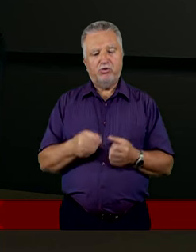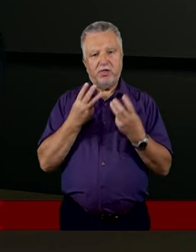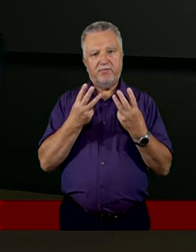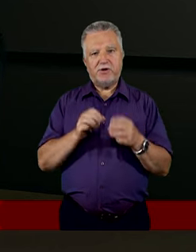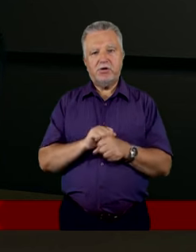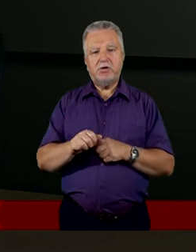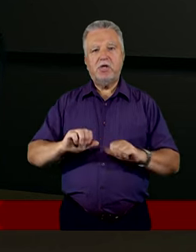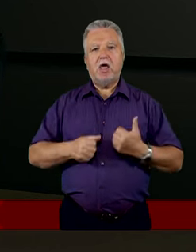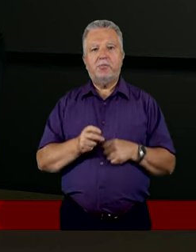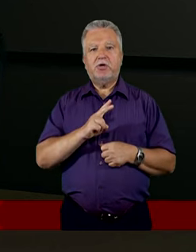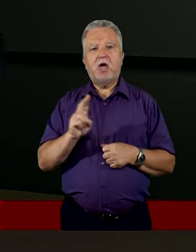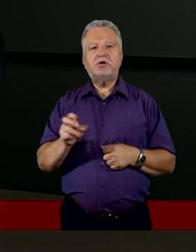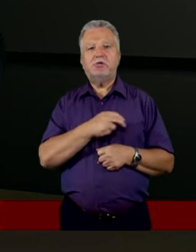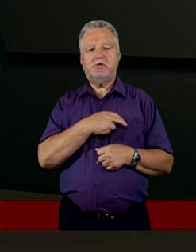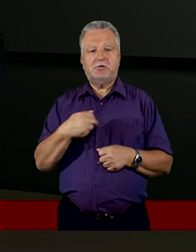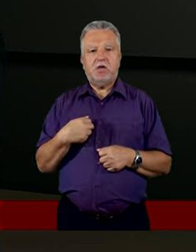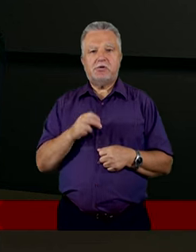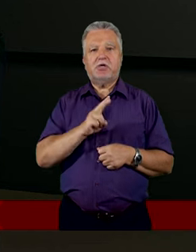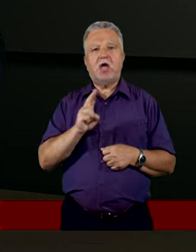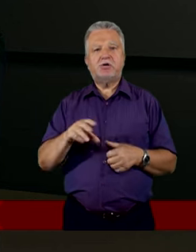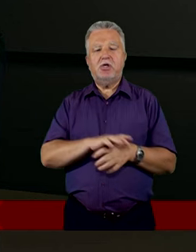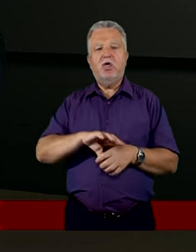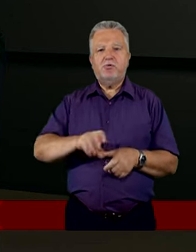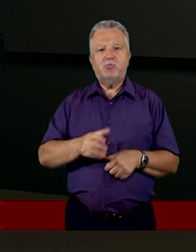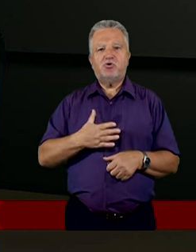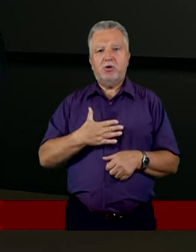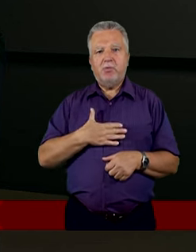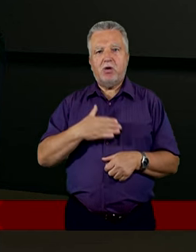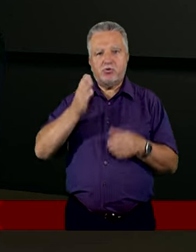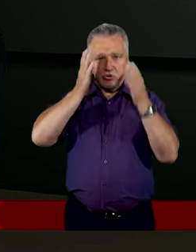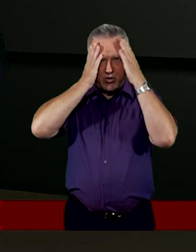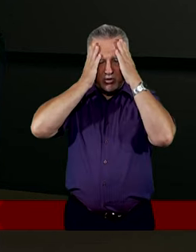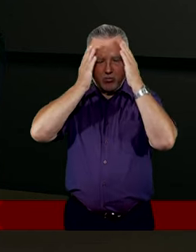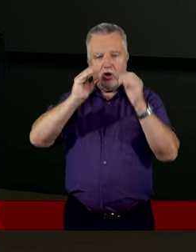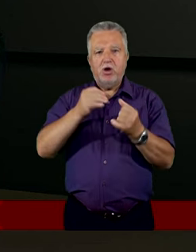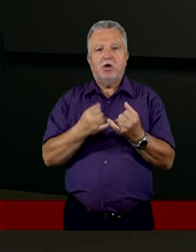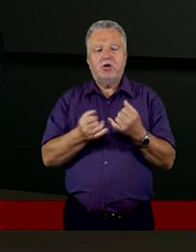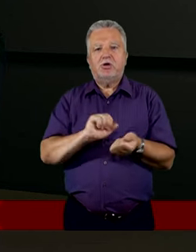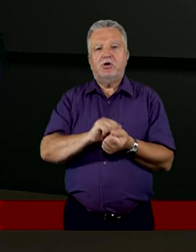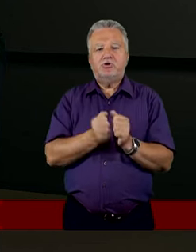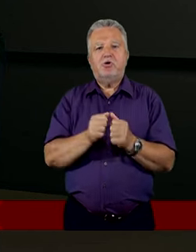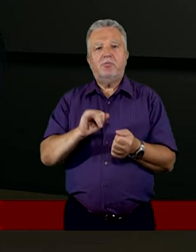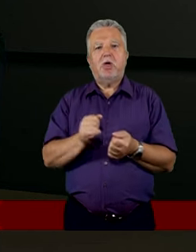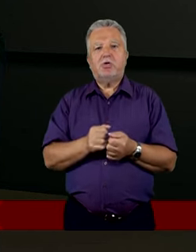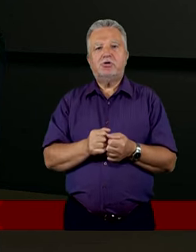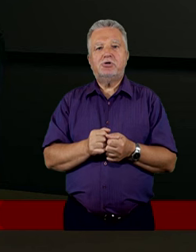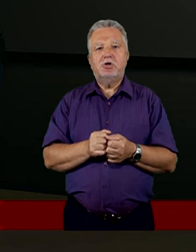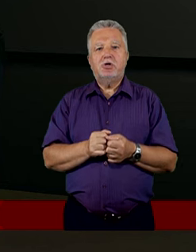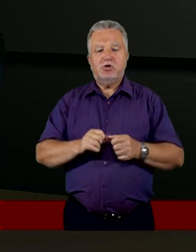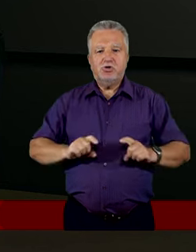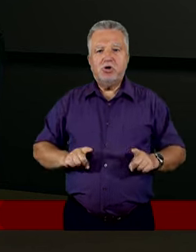Tutaj bardzo ważne jest, żeby każdy z nas, każdy w zborze miał świadomość, że jeśli są jakieś